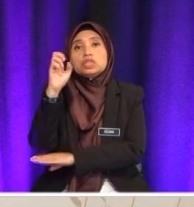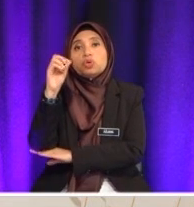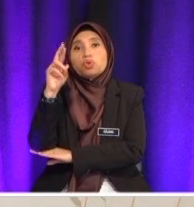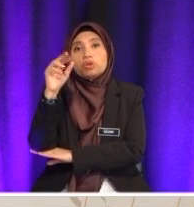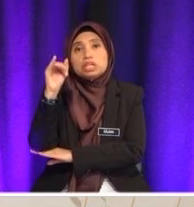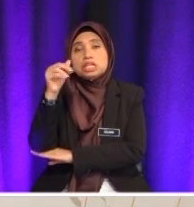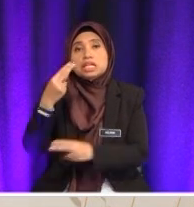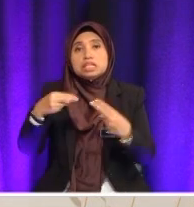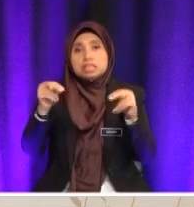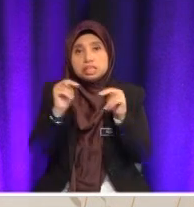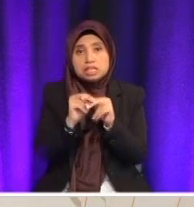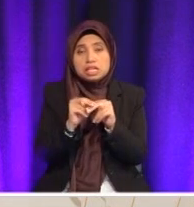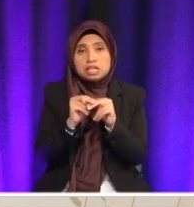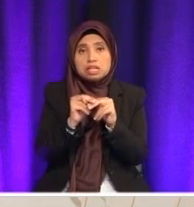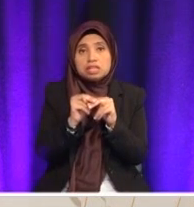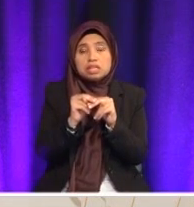senilai